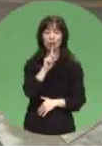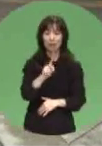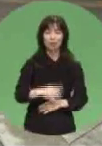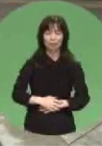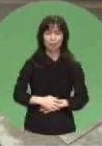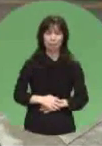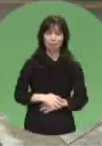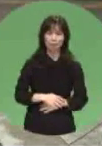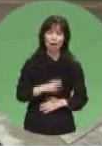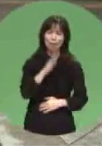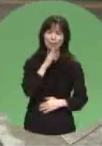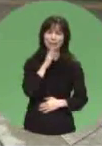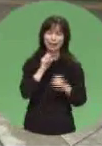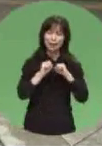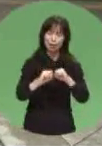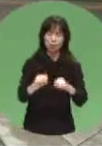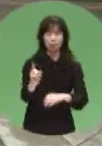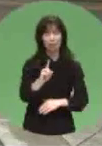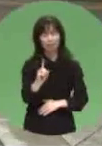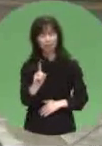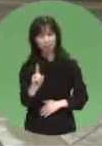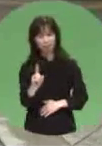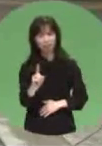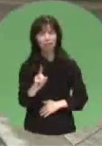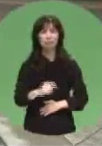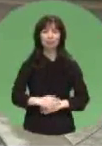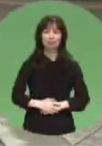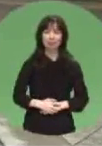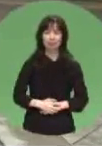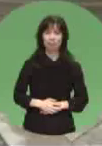ていうんですけど、実際何したらいいんですかね。